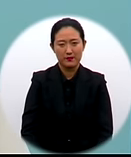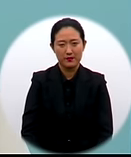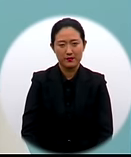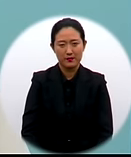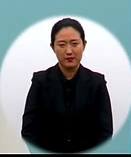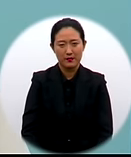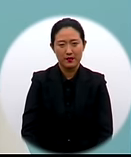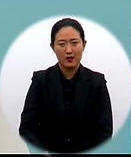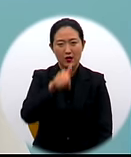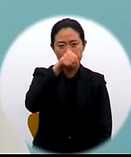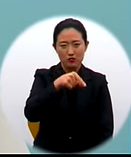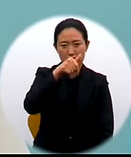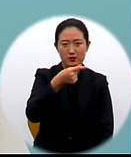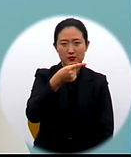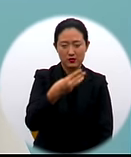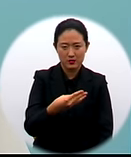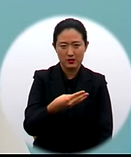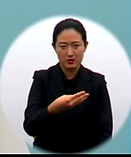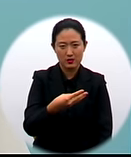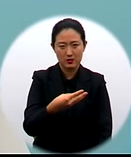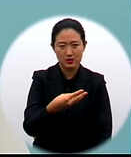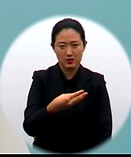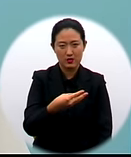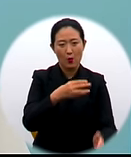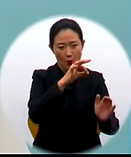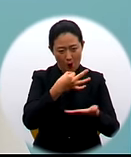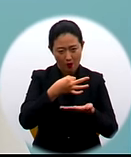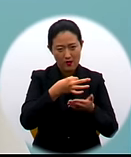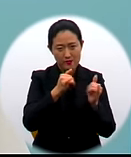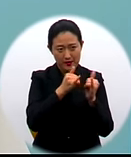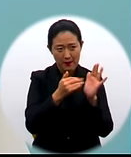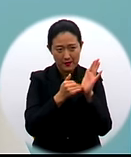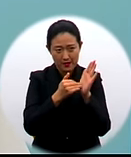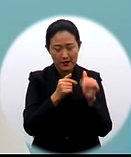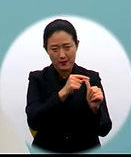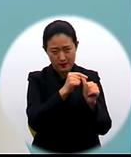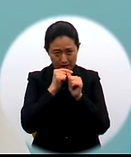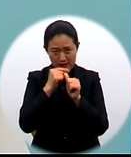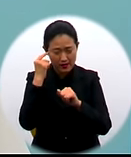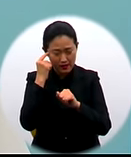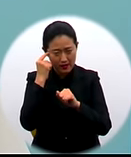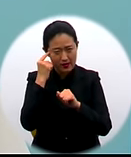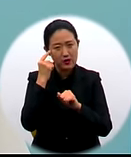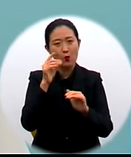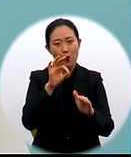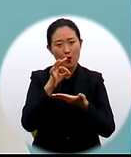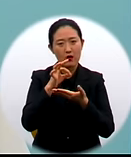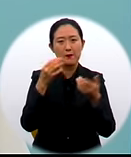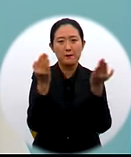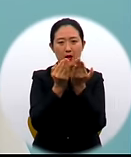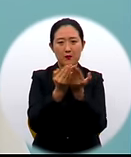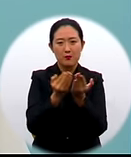명을 빼오려고 했는데 대기업조차도 연봉 수준을 맞춰주지 못해서 못 빼왔어요. 굉장히 많이 받습니다. 그렇다면 인공지능